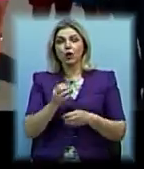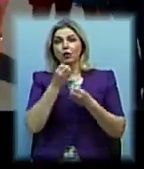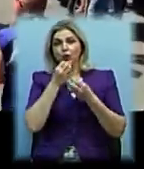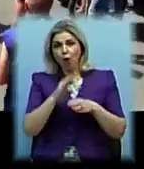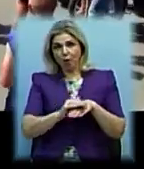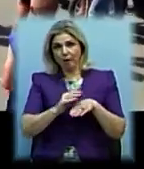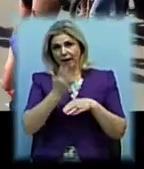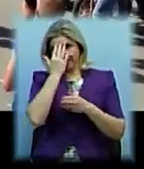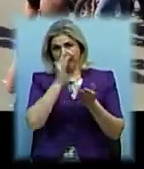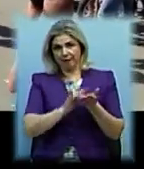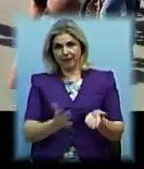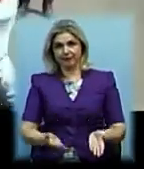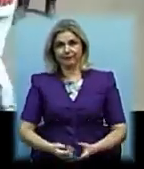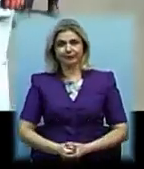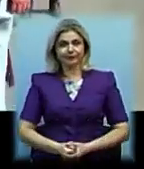наміри.